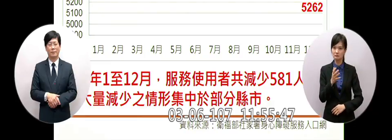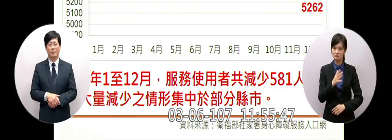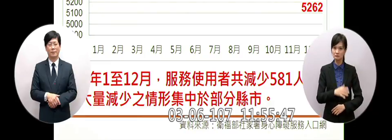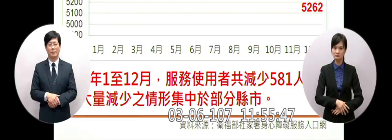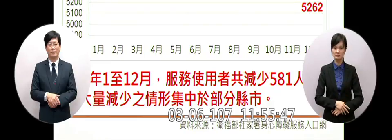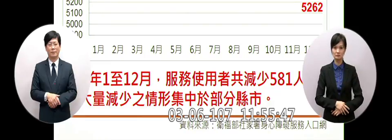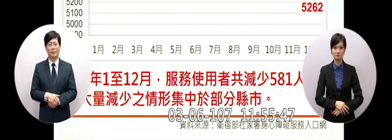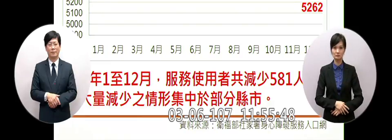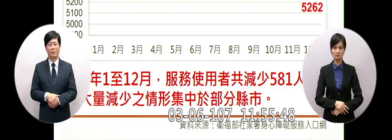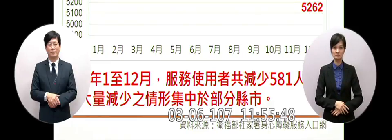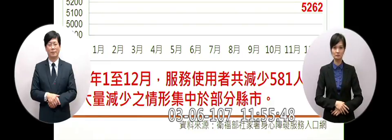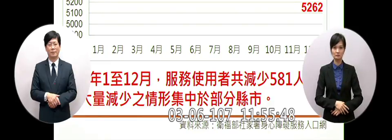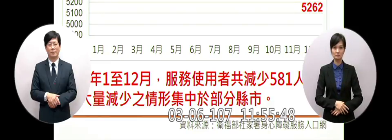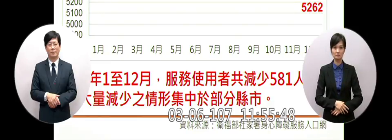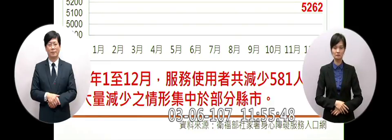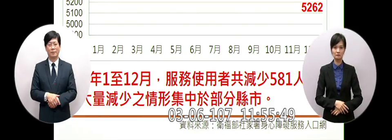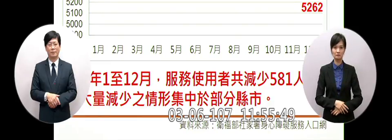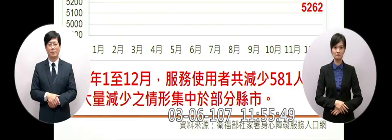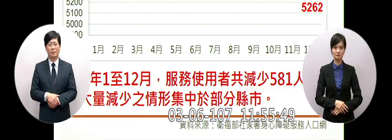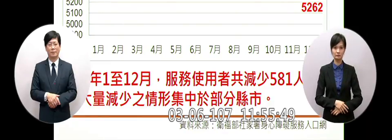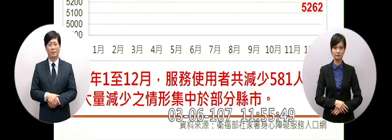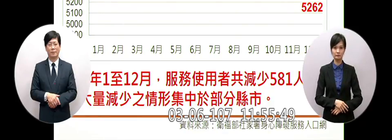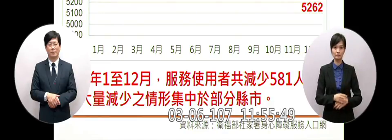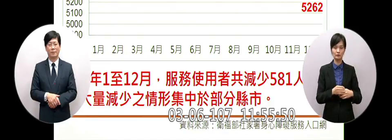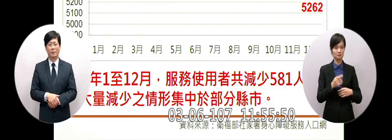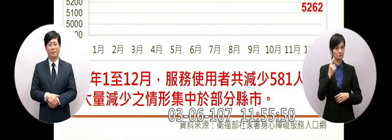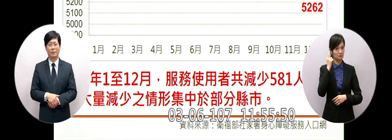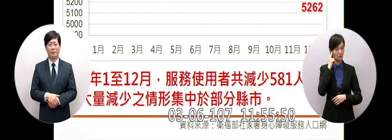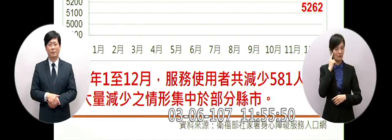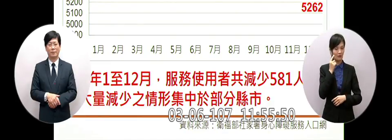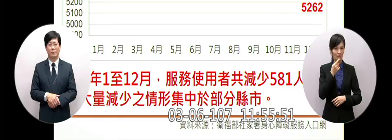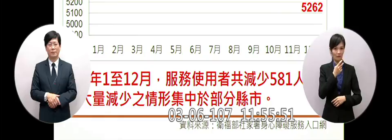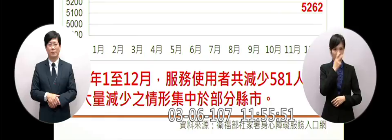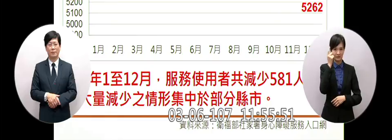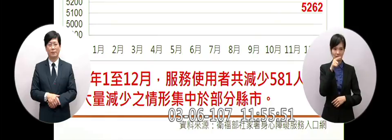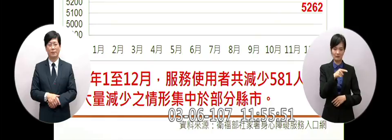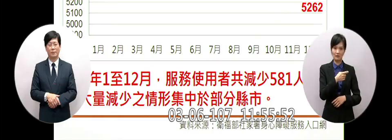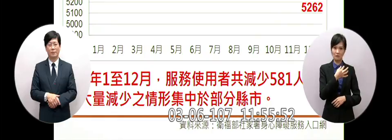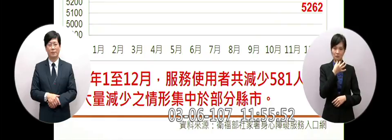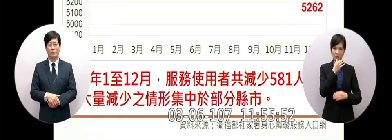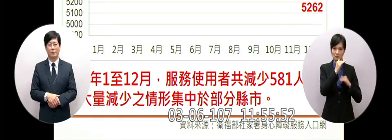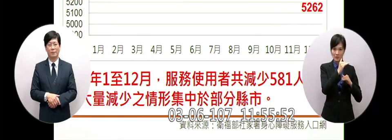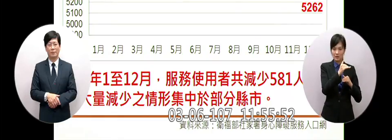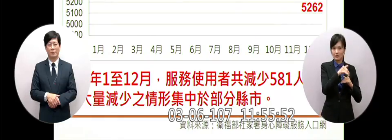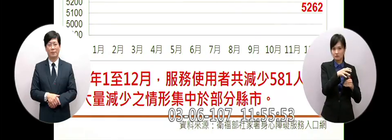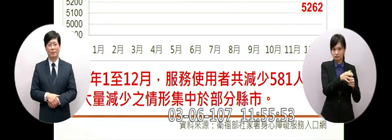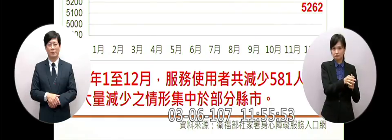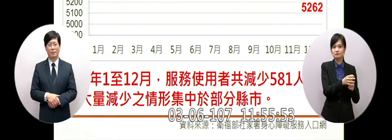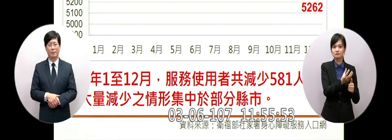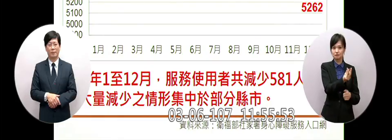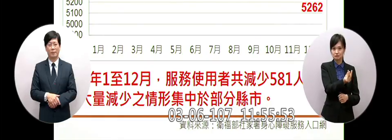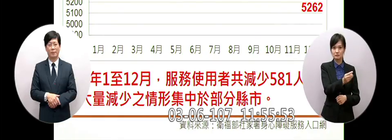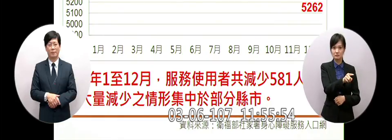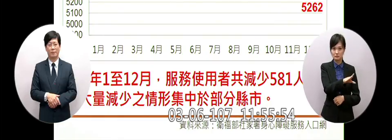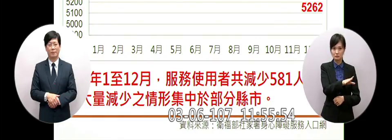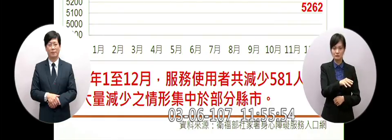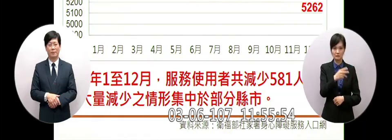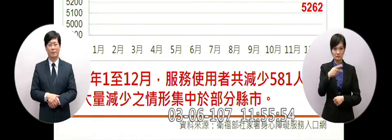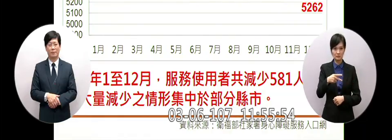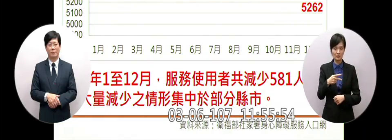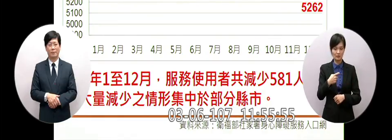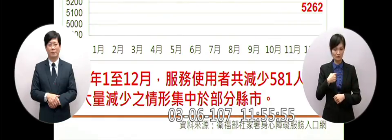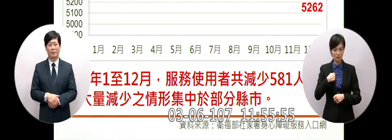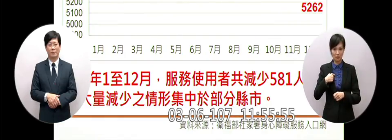它是部分集中在就是说部分的县市，但是我们的成长然后也没有跟上，就是说减